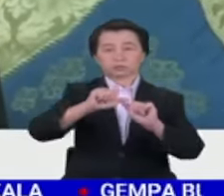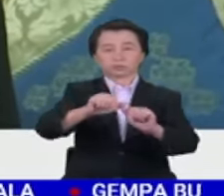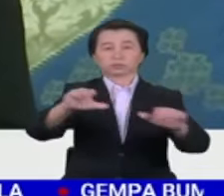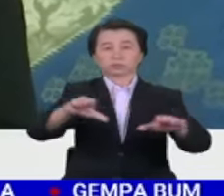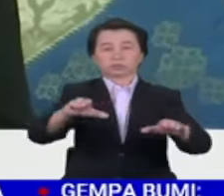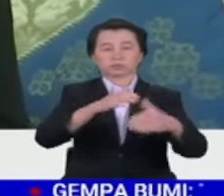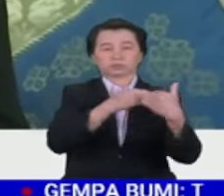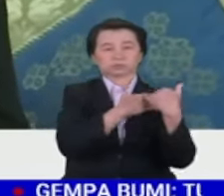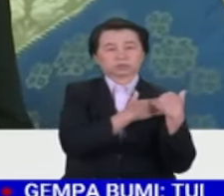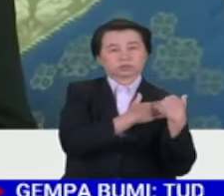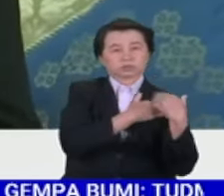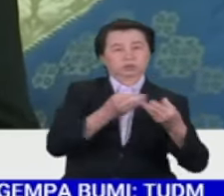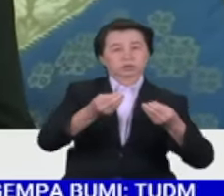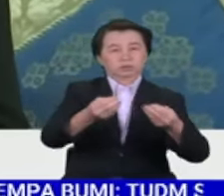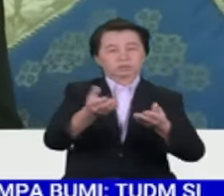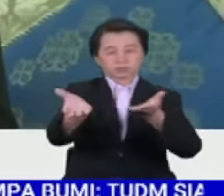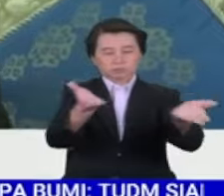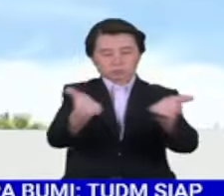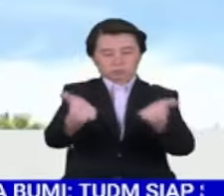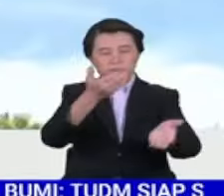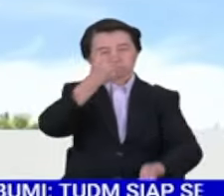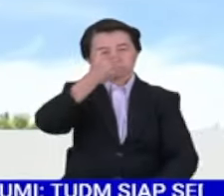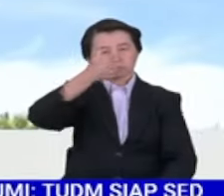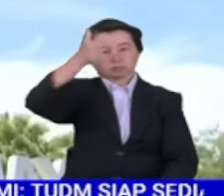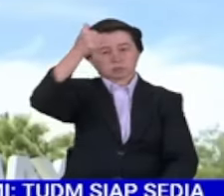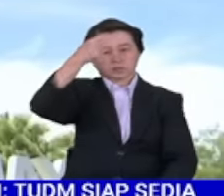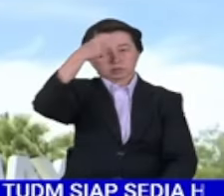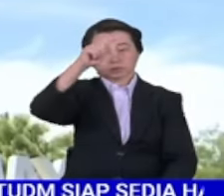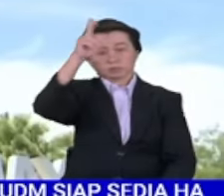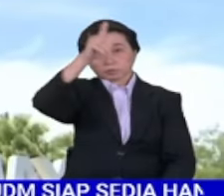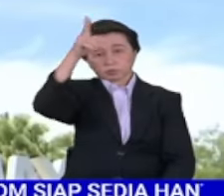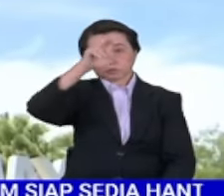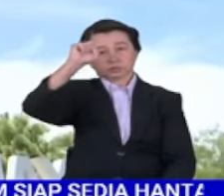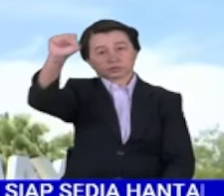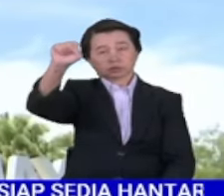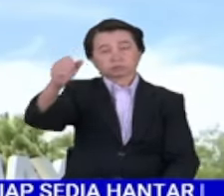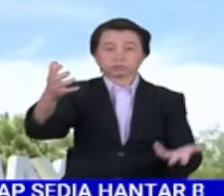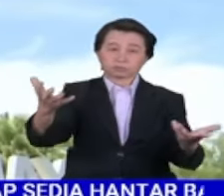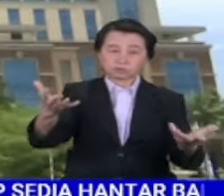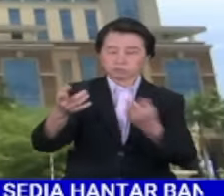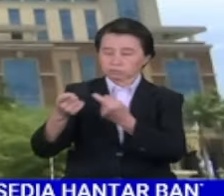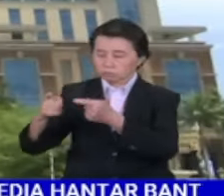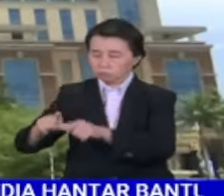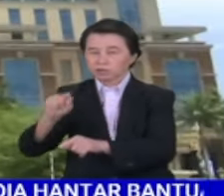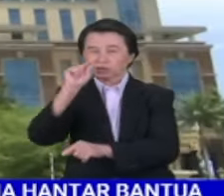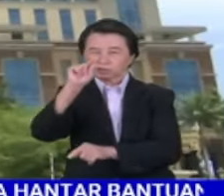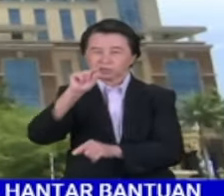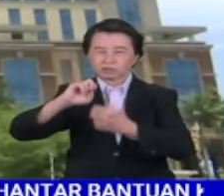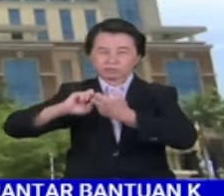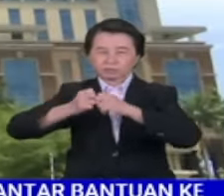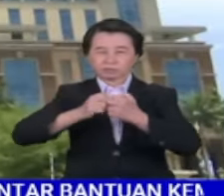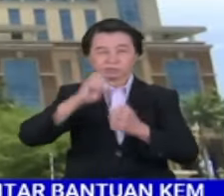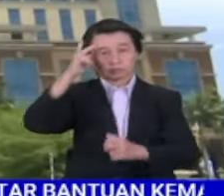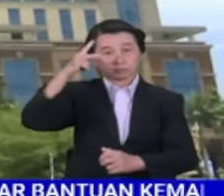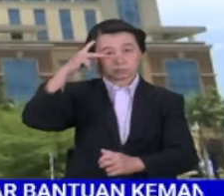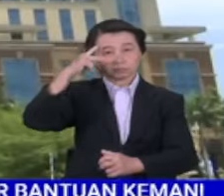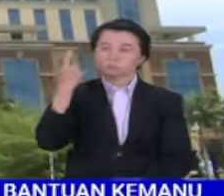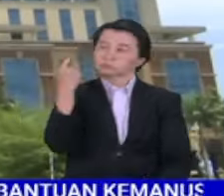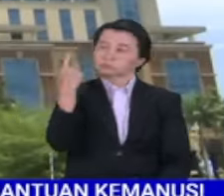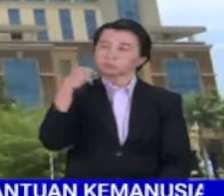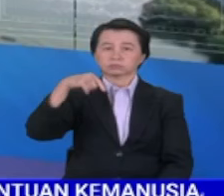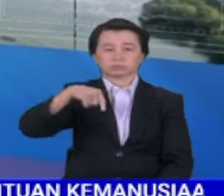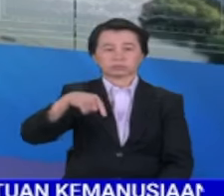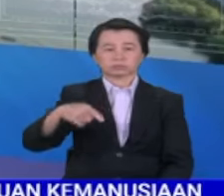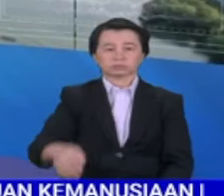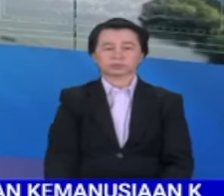melaksanakan tanggung jawab memberi peringatan terbaik kepada kerajaan Saba meskipun berlaku sedikit pergolakan politik baru-baru